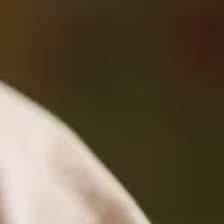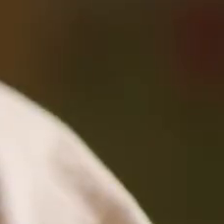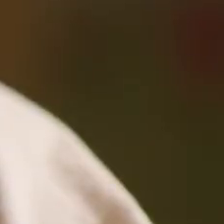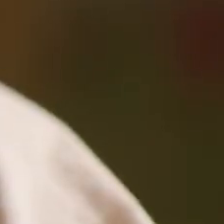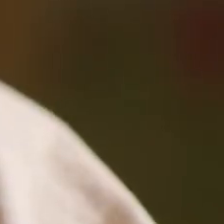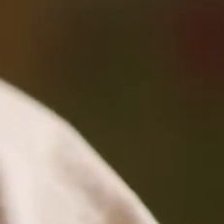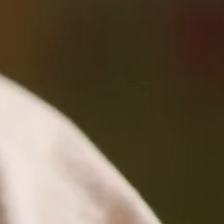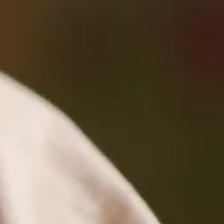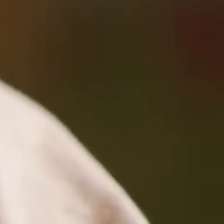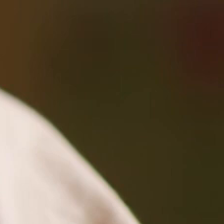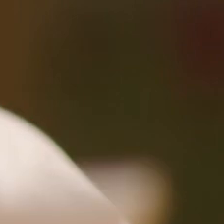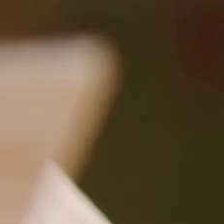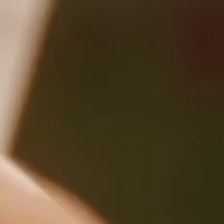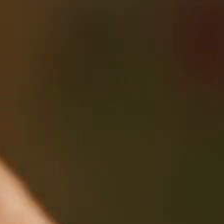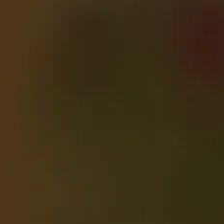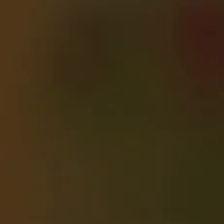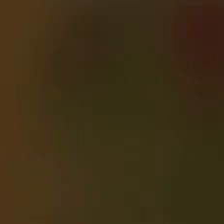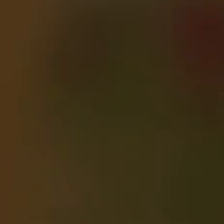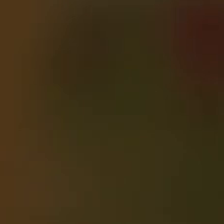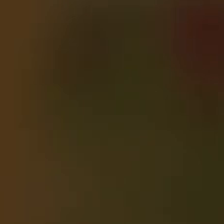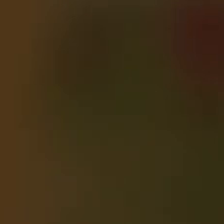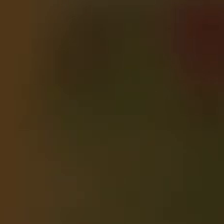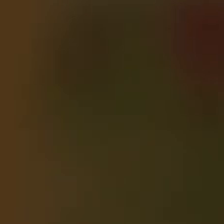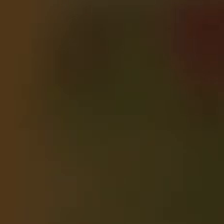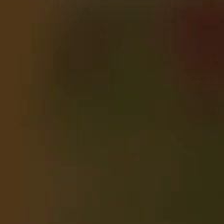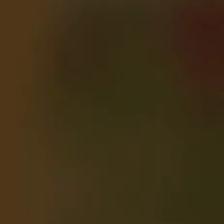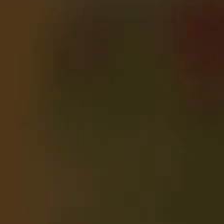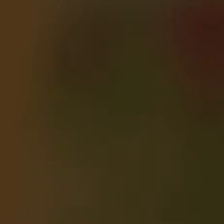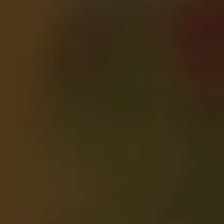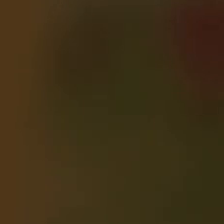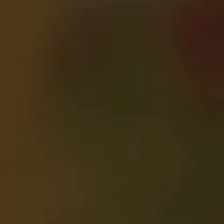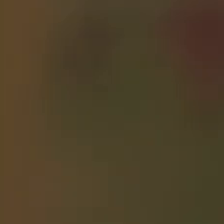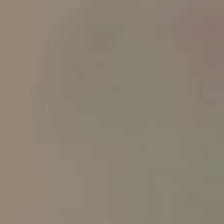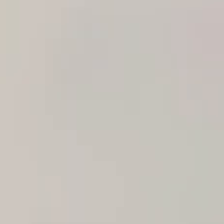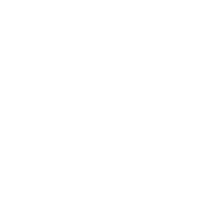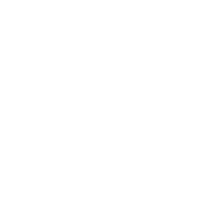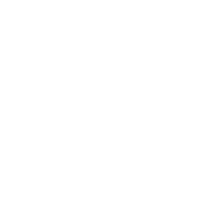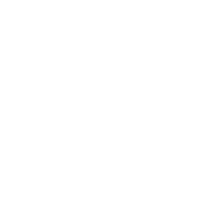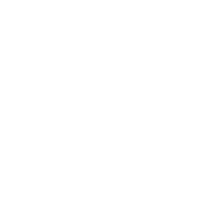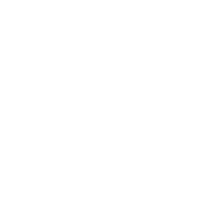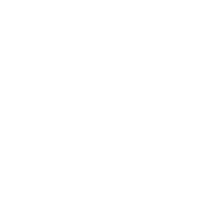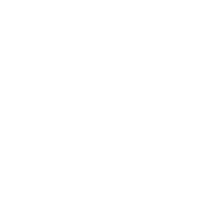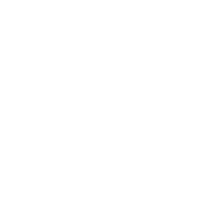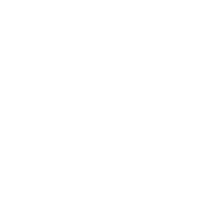Mari bersama junjung tinggi nilai kekeluargaan dan gotong royong.